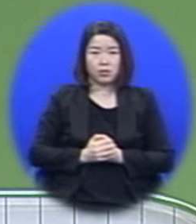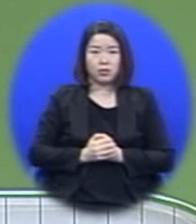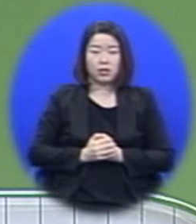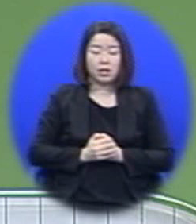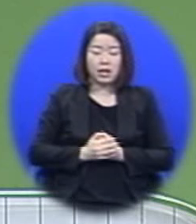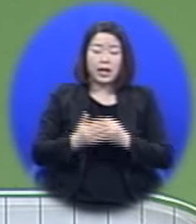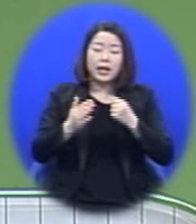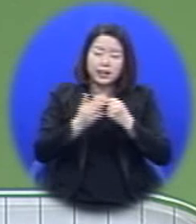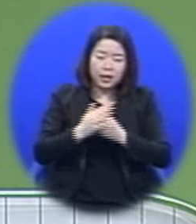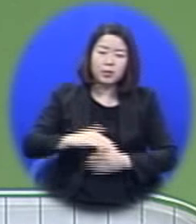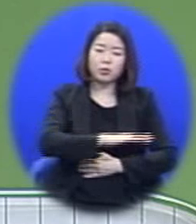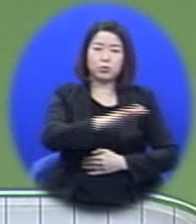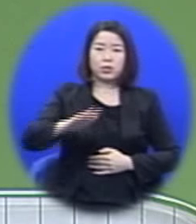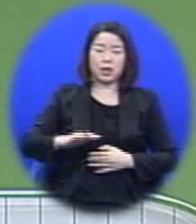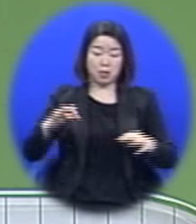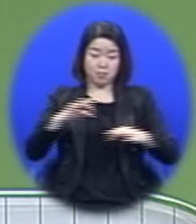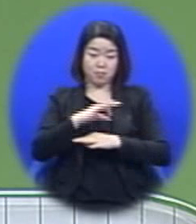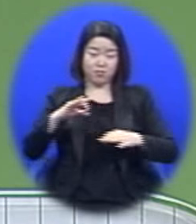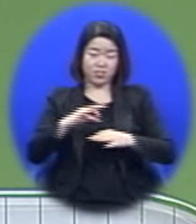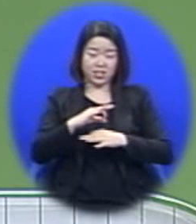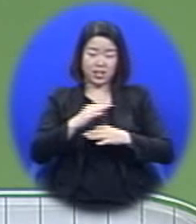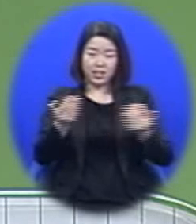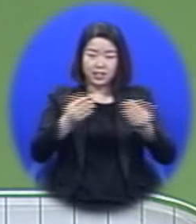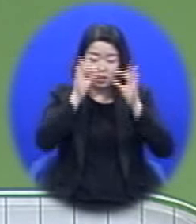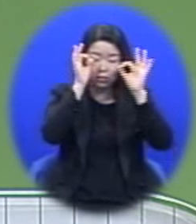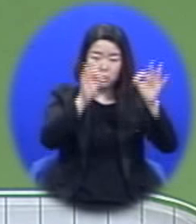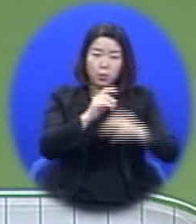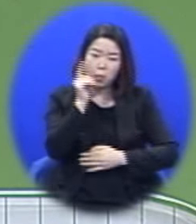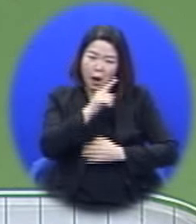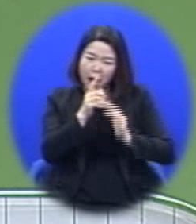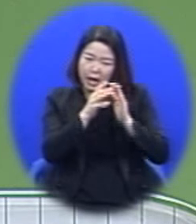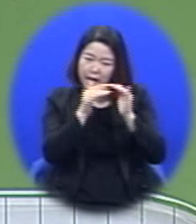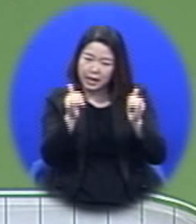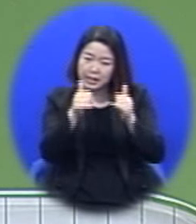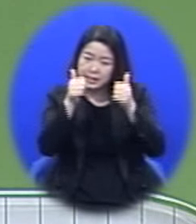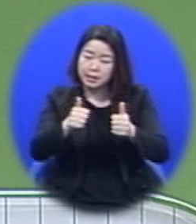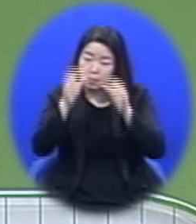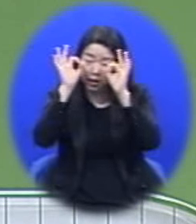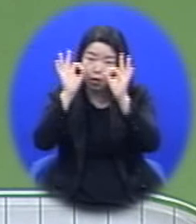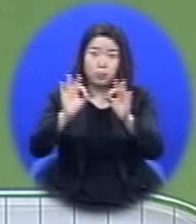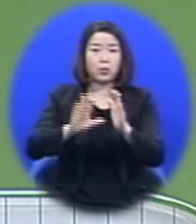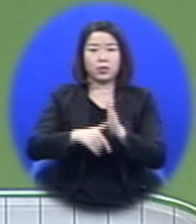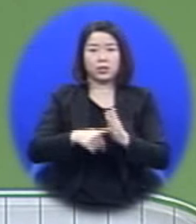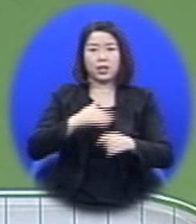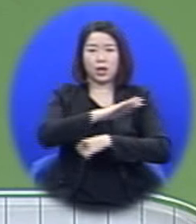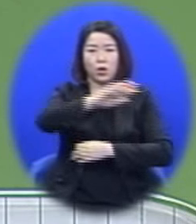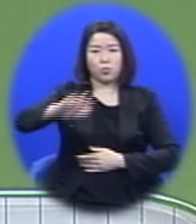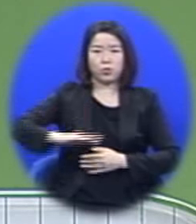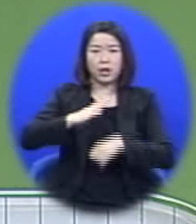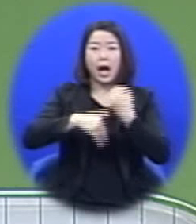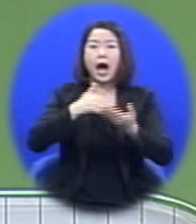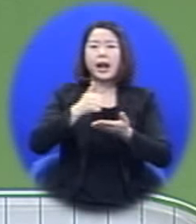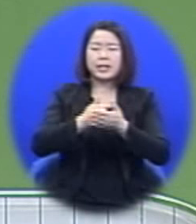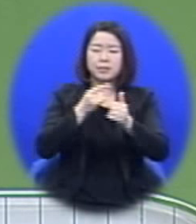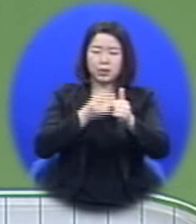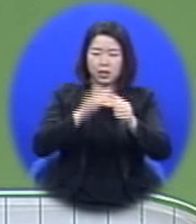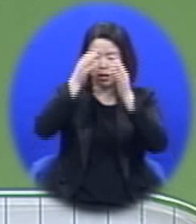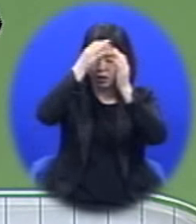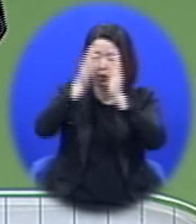그래서 우리가 세상에 불의한 일을 보고 악한 재판관들을 볼 때 우리가 하나님께 기도하는 겁니다.